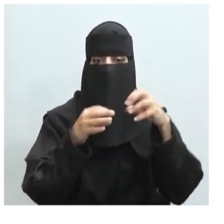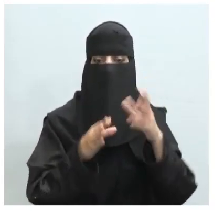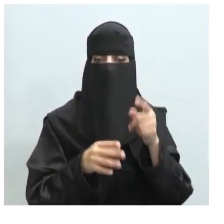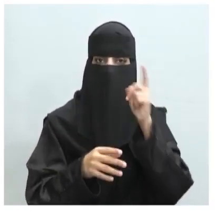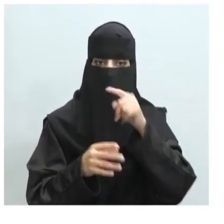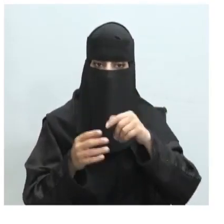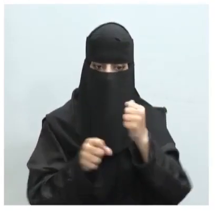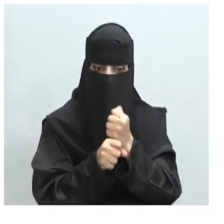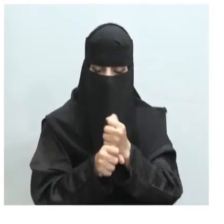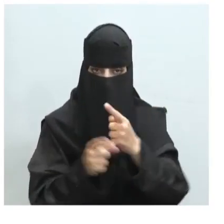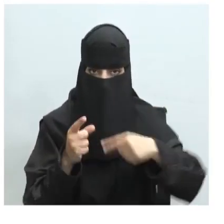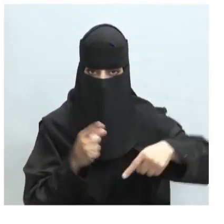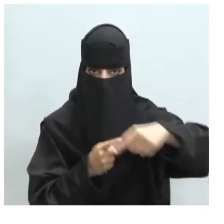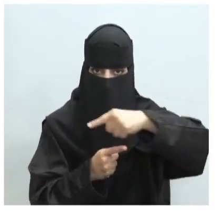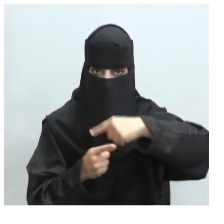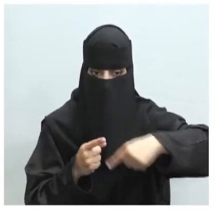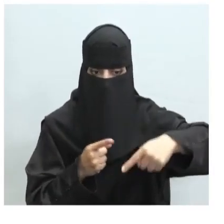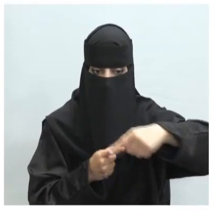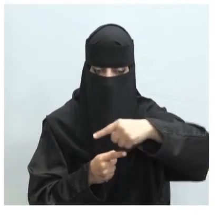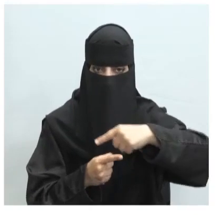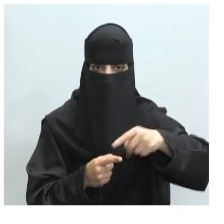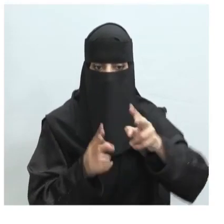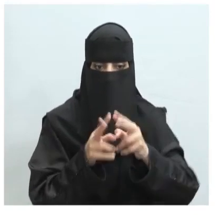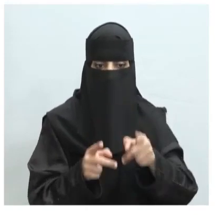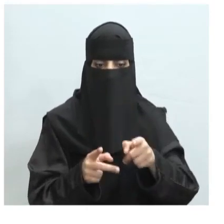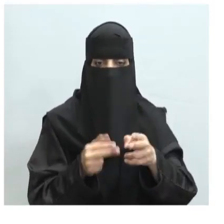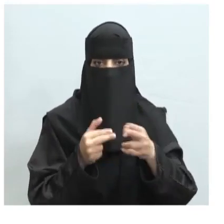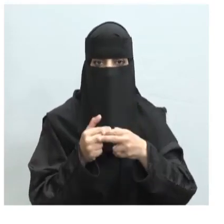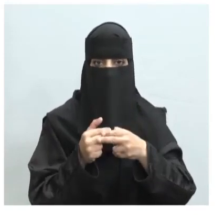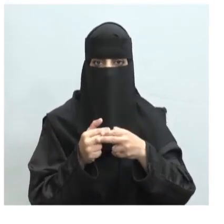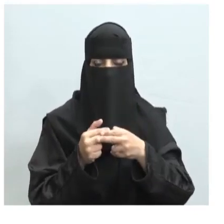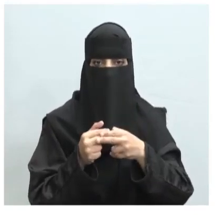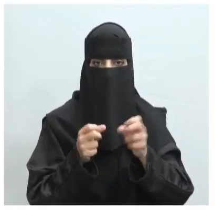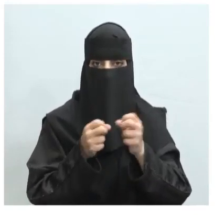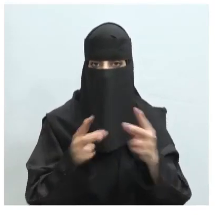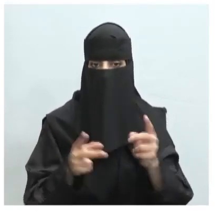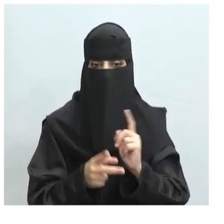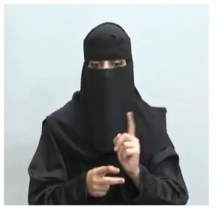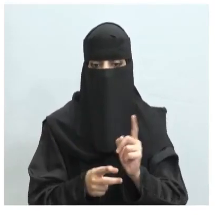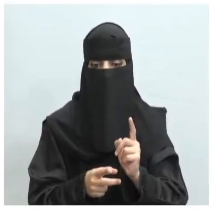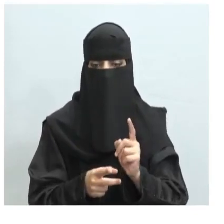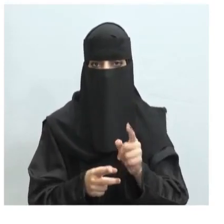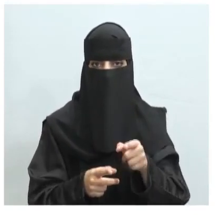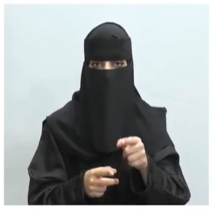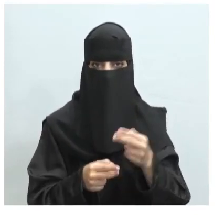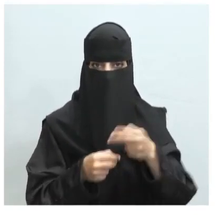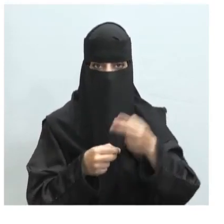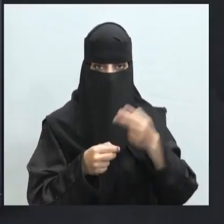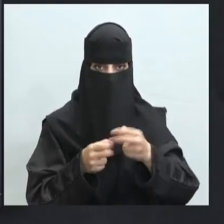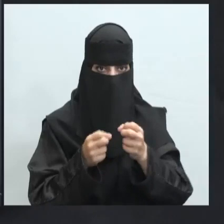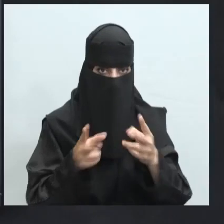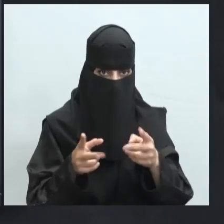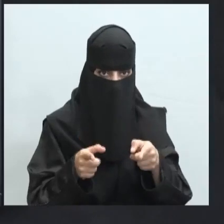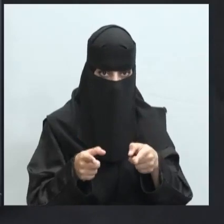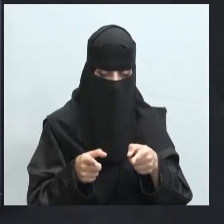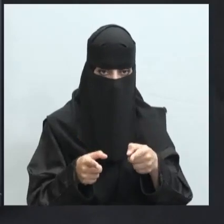لابد ان تكون هذه الدائره الكهربائيه مغلقه كما شاهدنا قبل قليل اذا كانت هذه الدائره مفتوحه